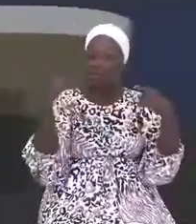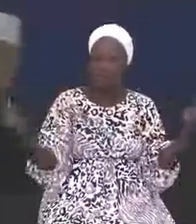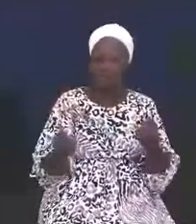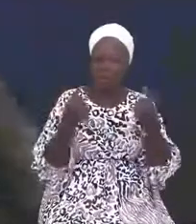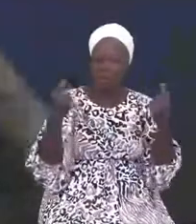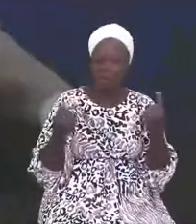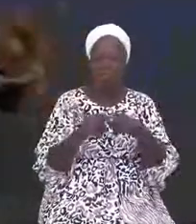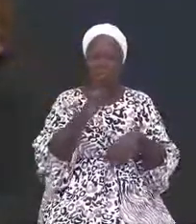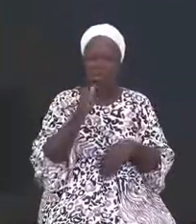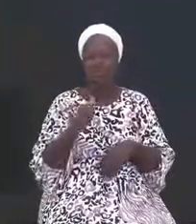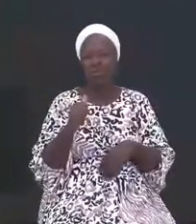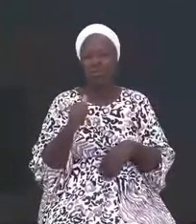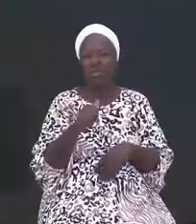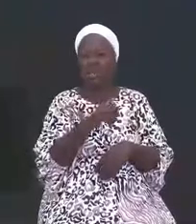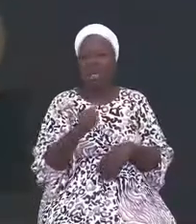Aucun péché